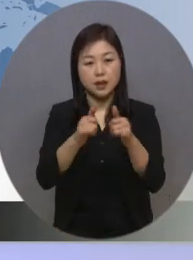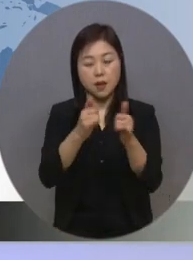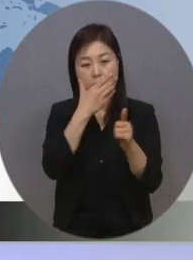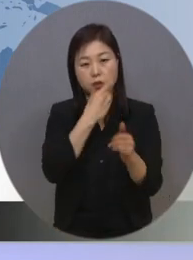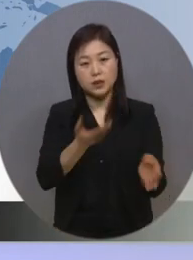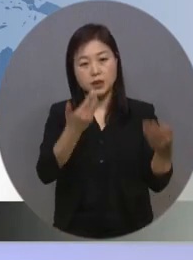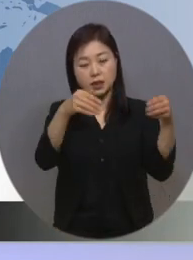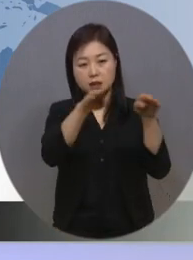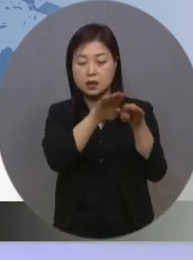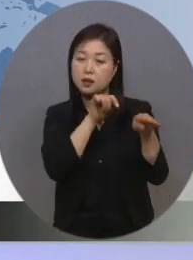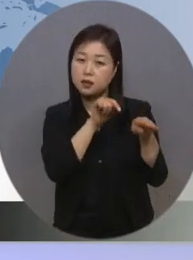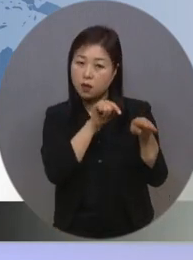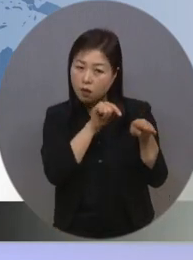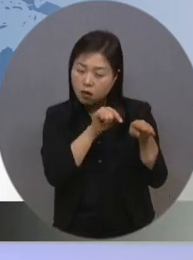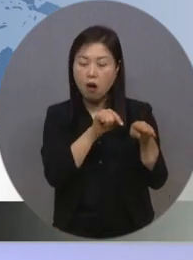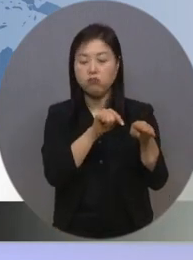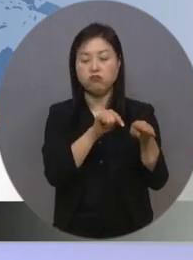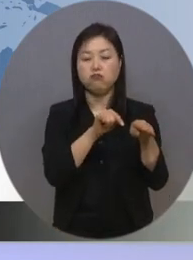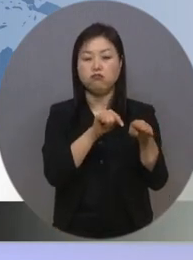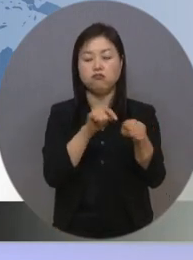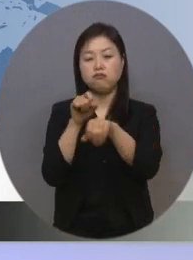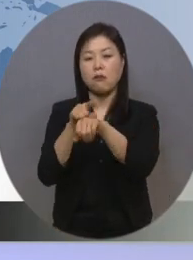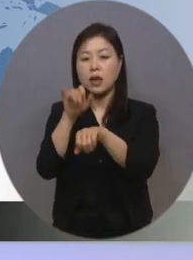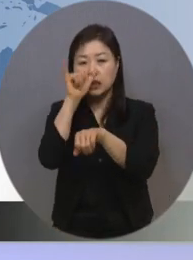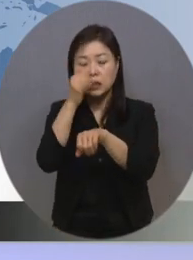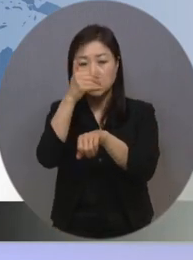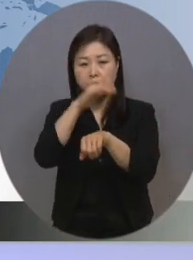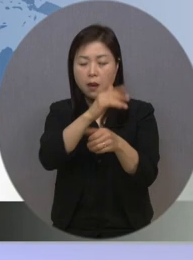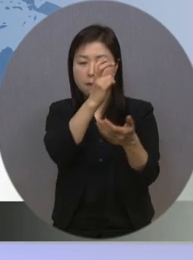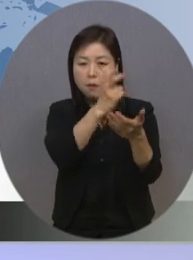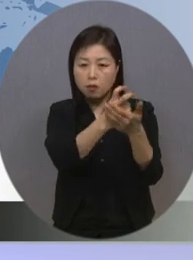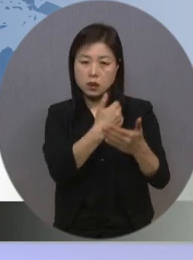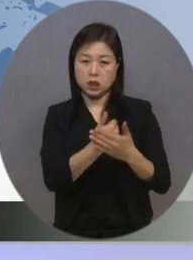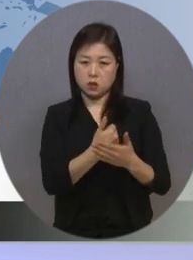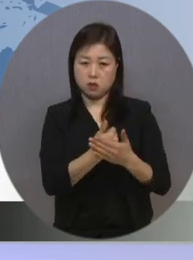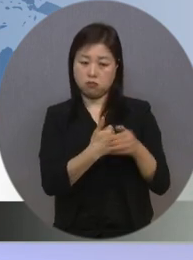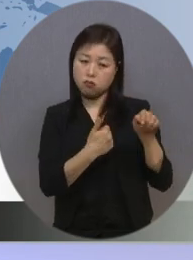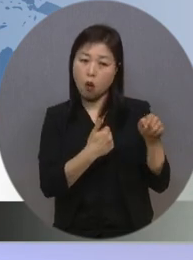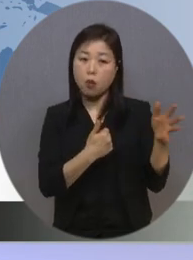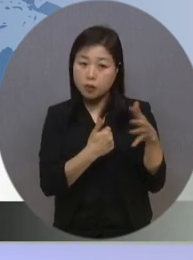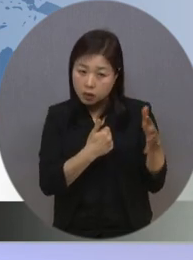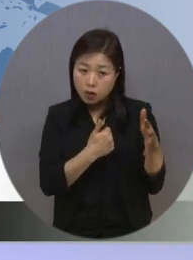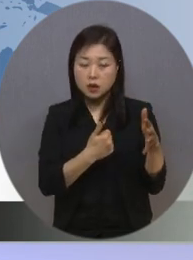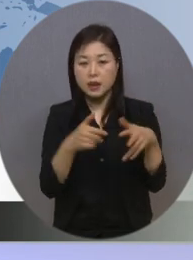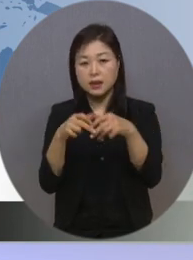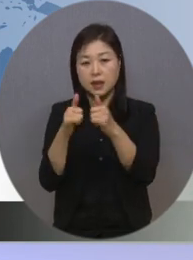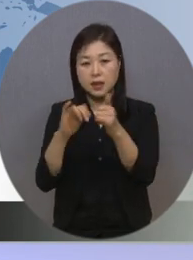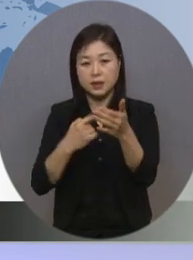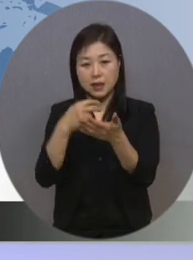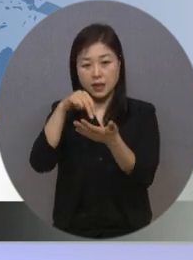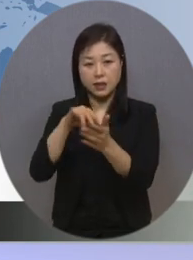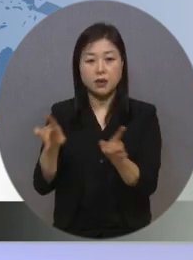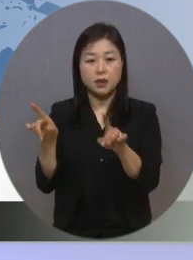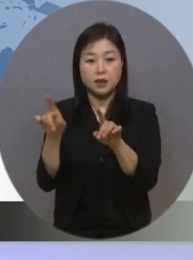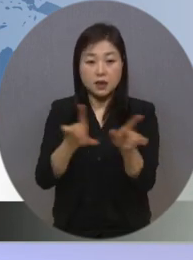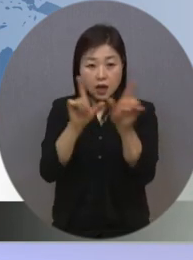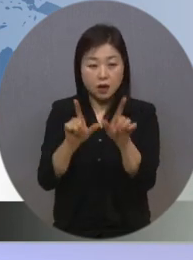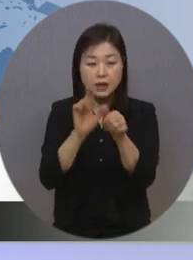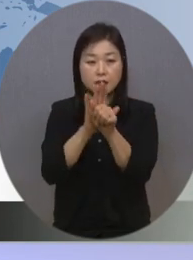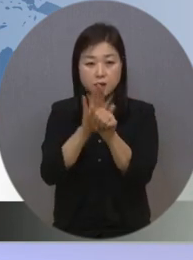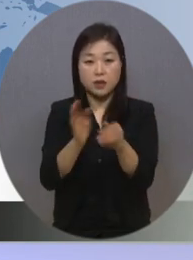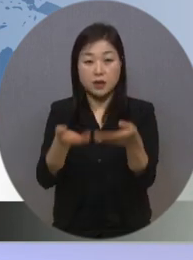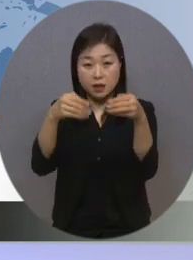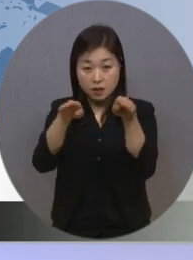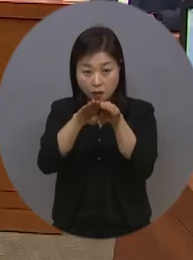장애인복지시설의 성격을 갖고 있지만 법적 지원 근거가 없었던 장애인 자립생활지원센터에 대한 개정안이